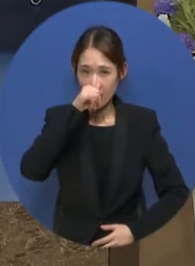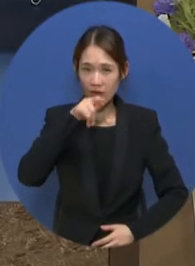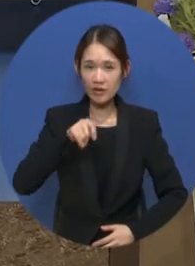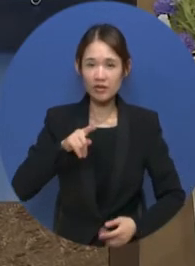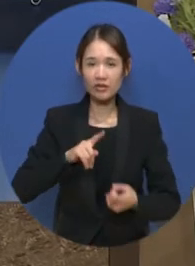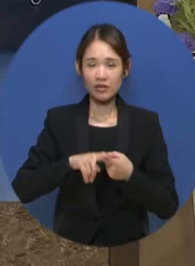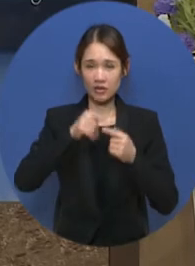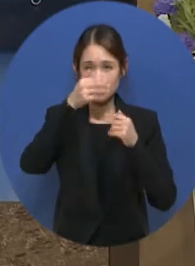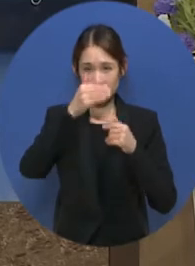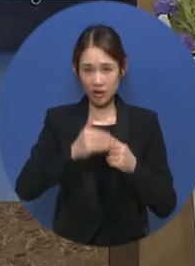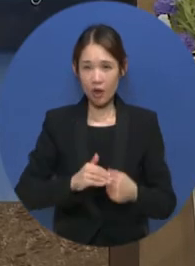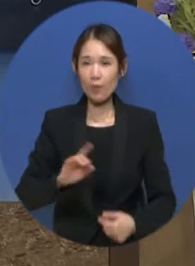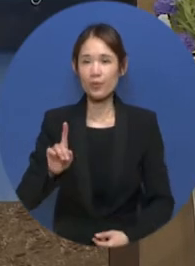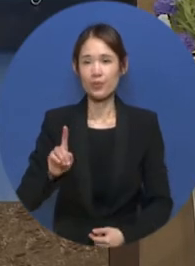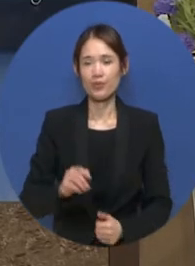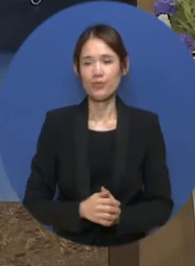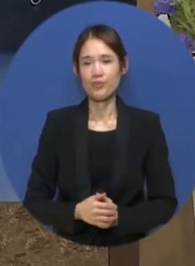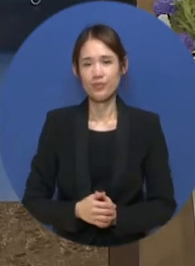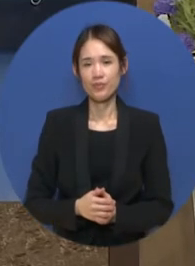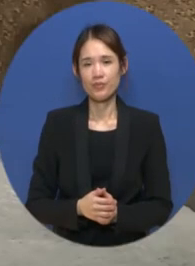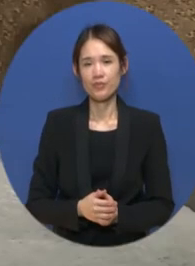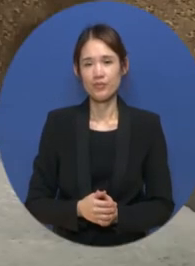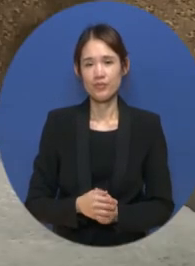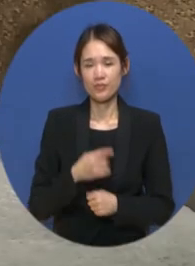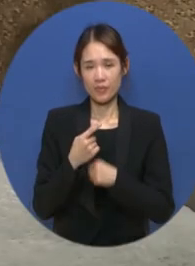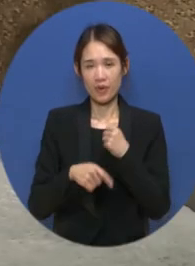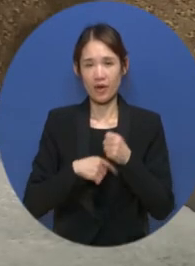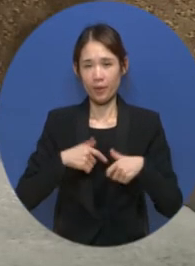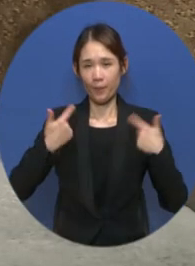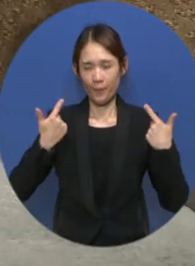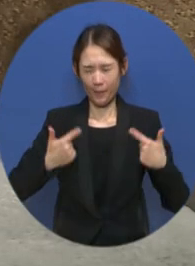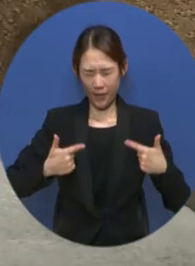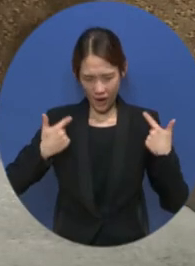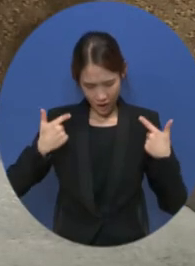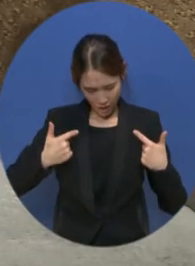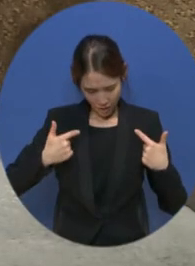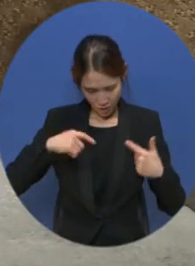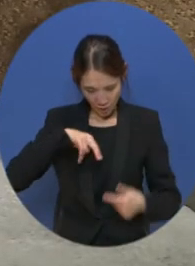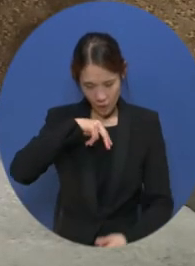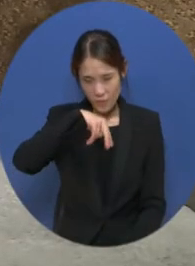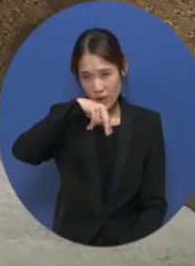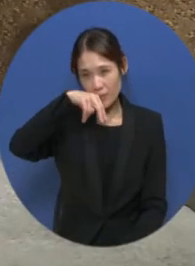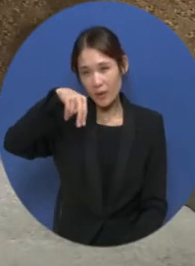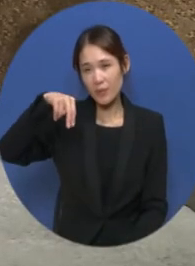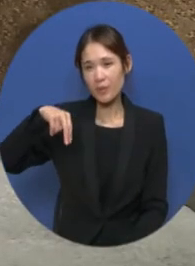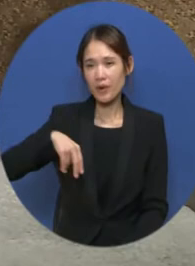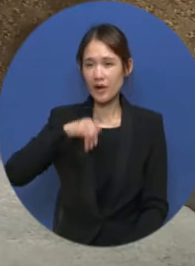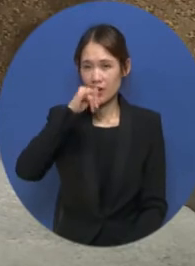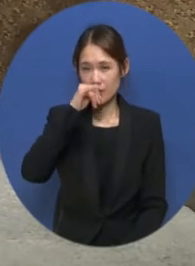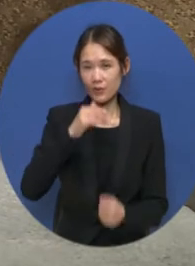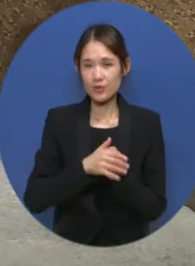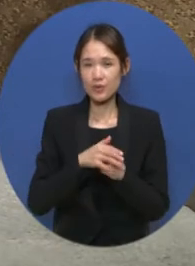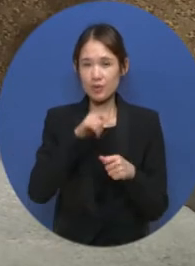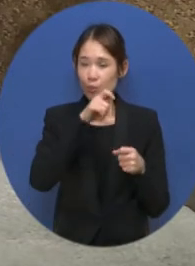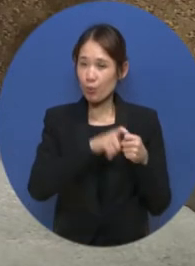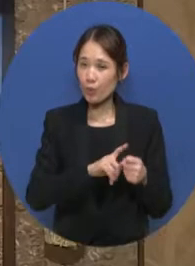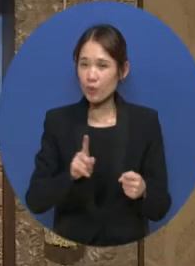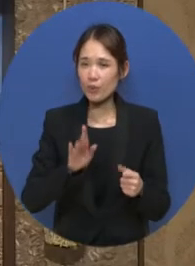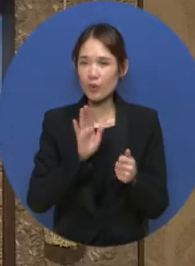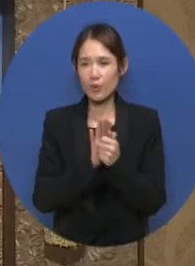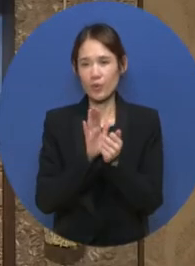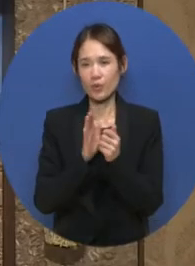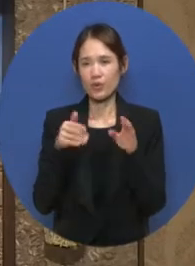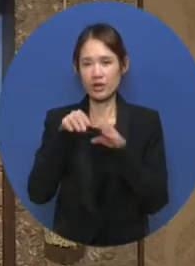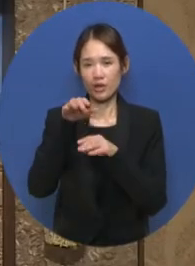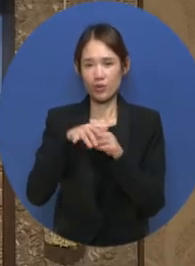자리에서는 어떤 내용이 다르잖아요 현재 매년 전 순회를 해서 하고 있구요 이제 이거에 주된 목적은 그 제목이